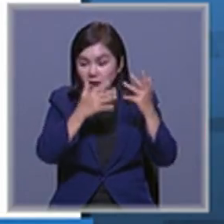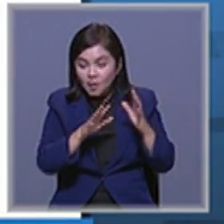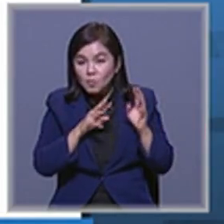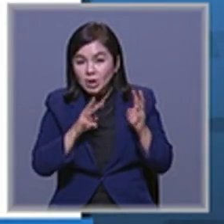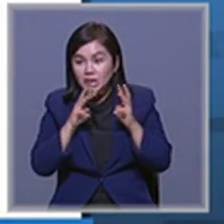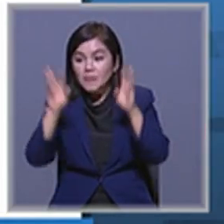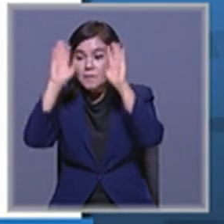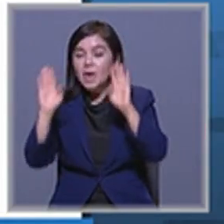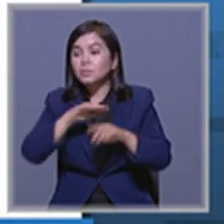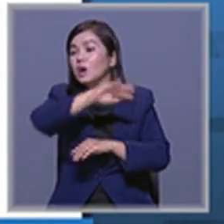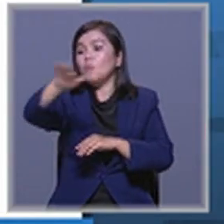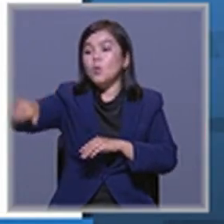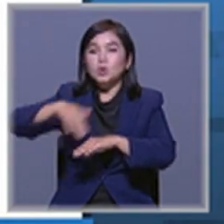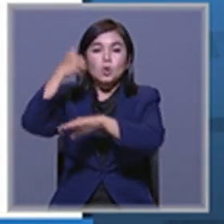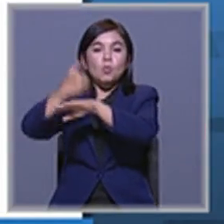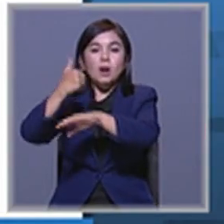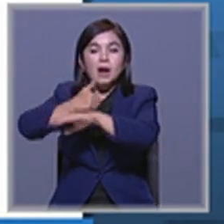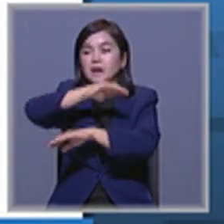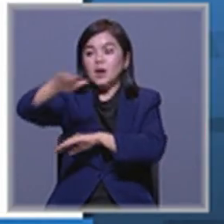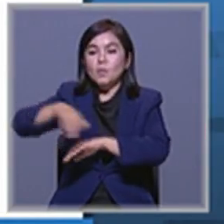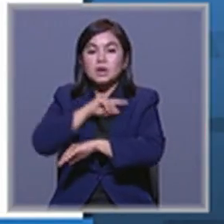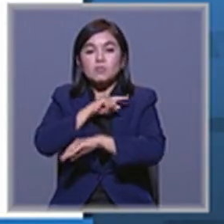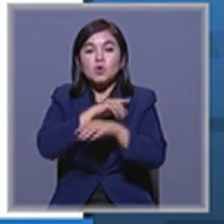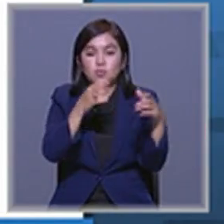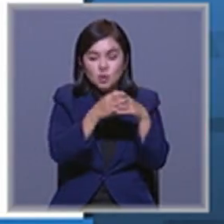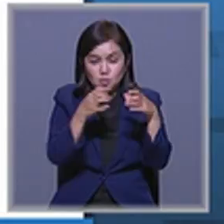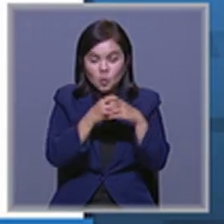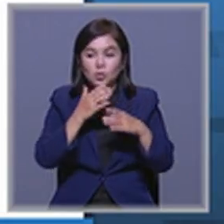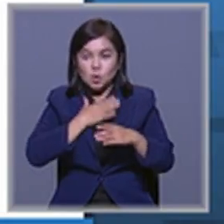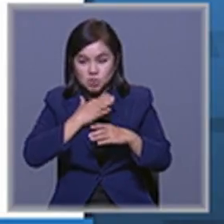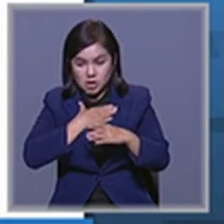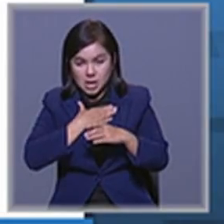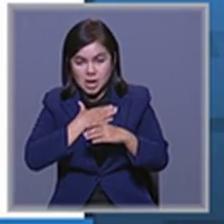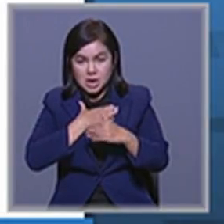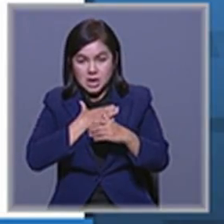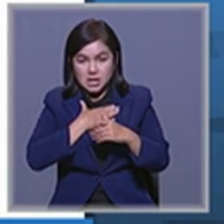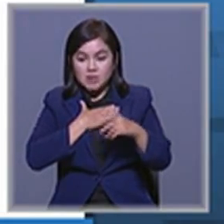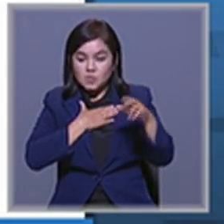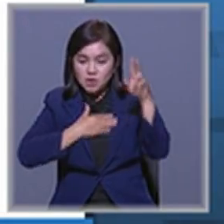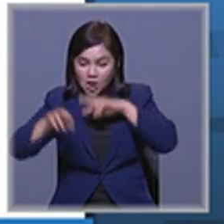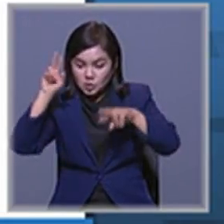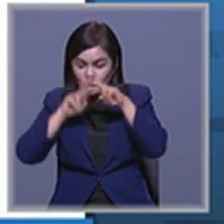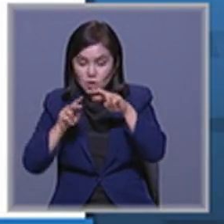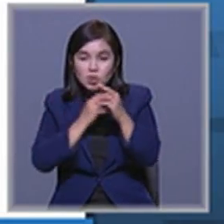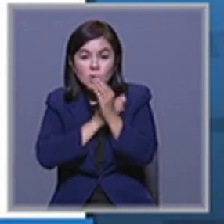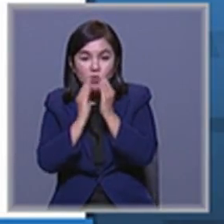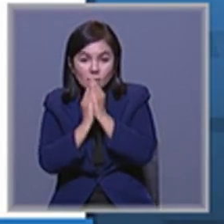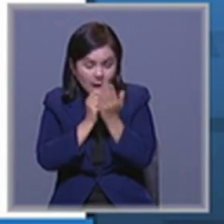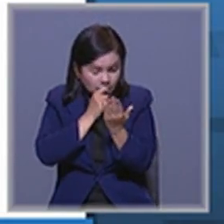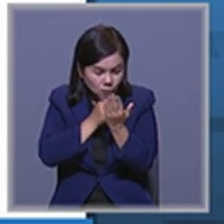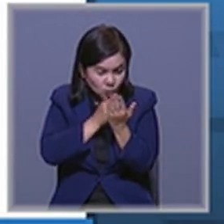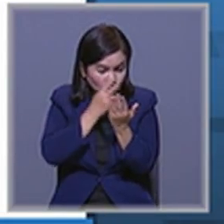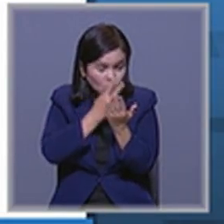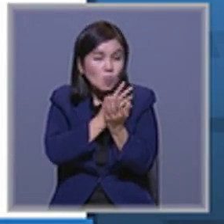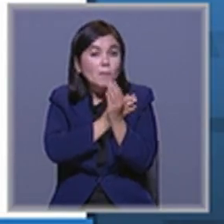ก็จะเรียกลูกน้องเรียกหัวหน้าหน่วยงานในสังกัดของตัวเองมาว่าตัวเองไปรับเรื่องนี้มานะก็ให้แต่ละหัวหน้าห